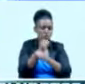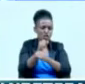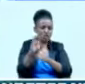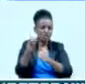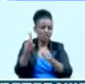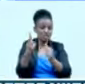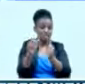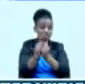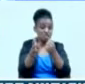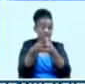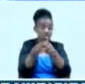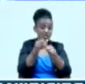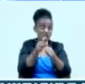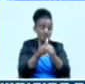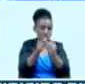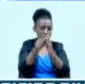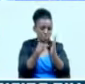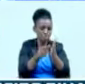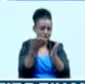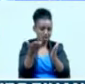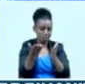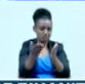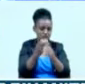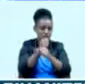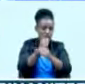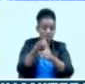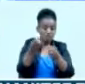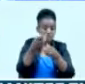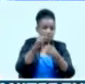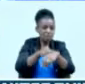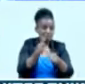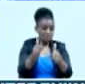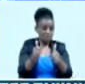COVID-19 no kubahiriza gusa amabwiriza ariho agamije kuyiturinda. Mugire ibihe byiza.